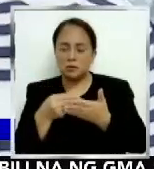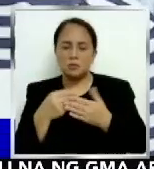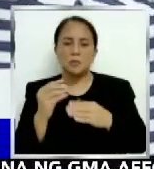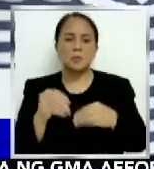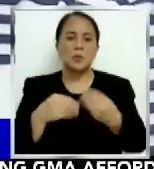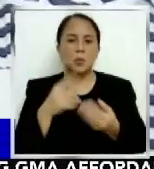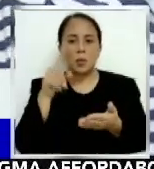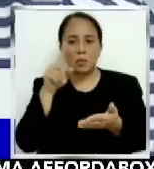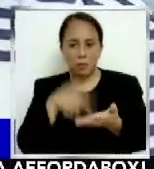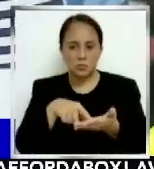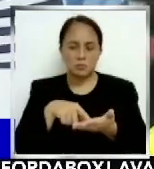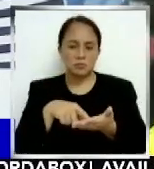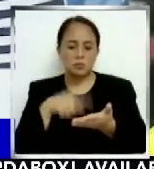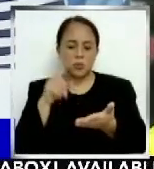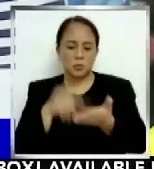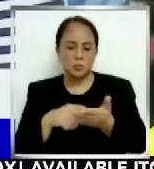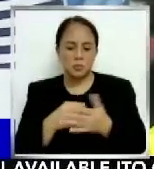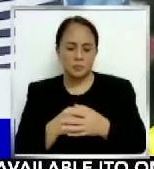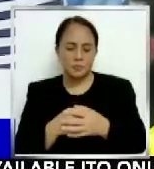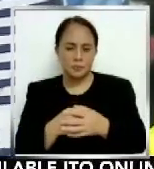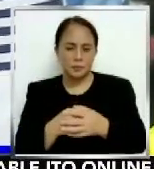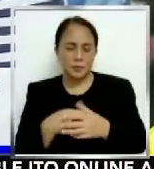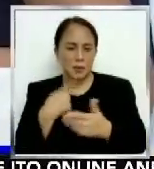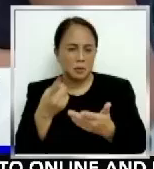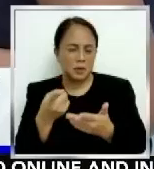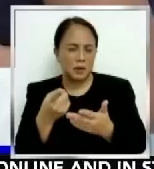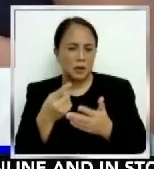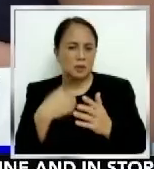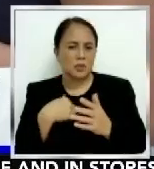1,000. Kada bata? Oo. Minabanggit siya na 5 raw sila eh.